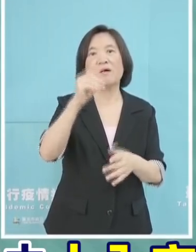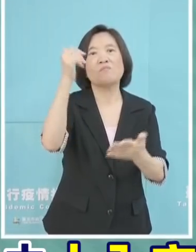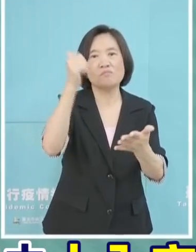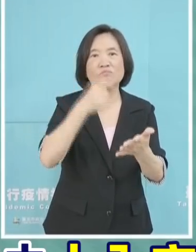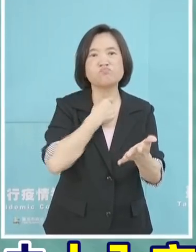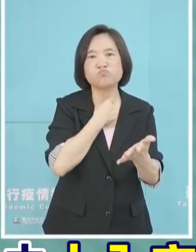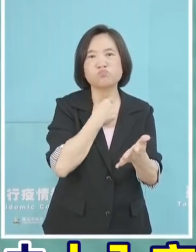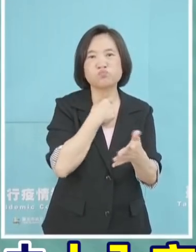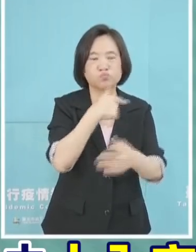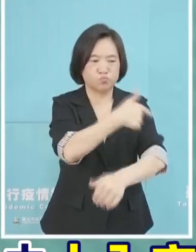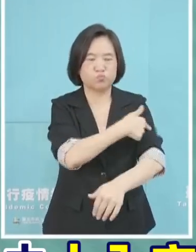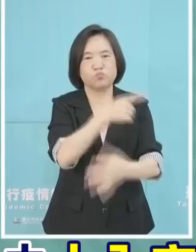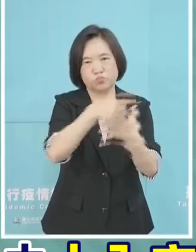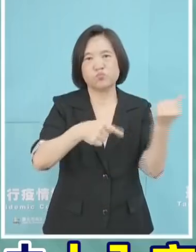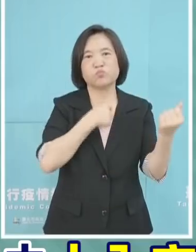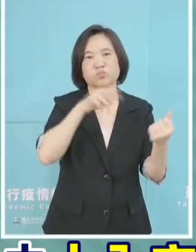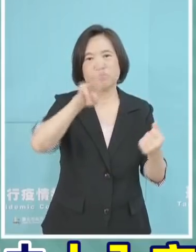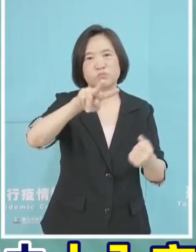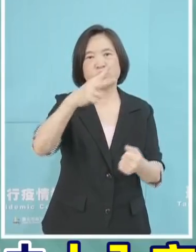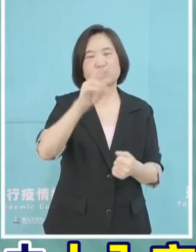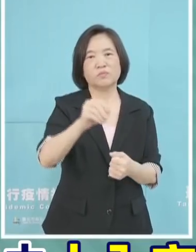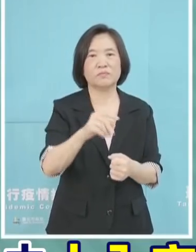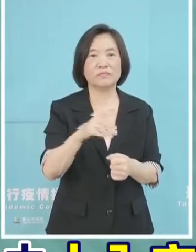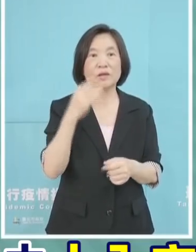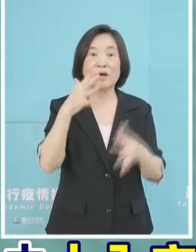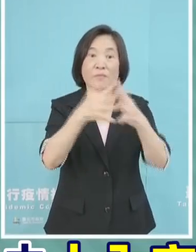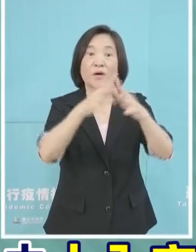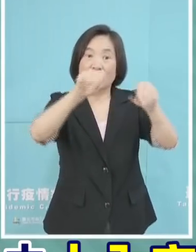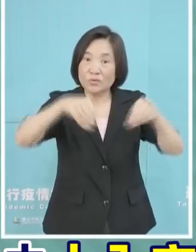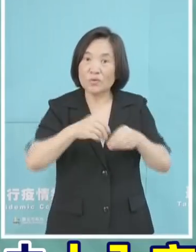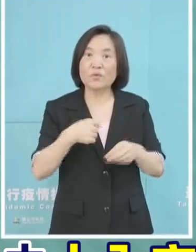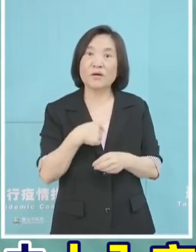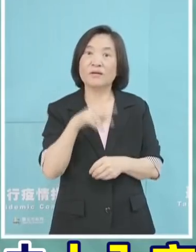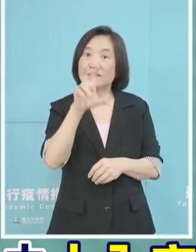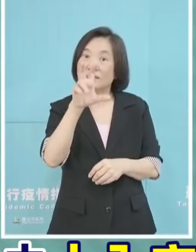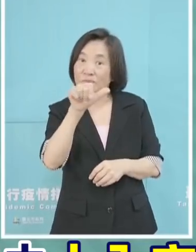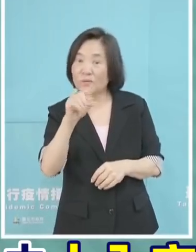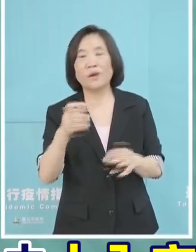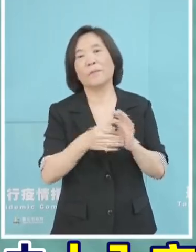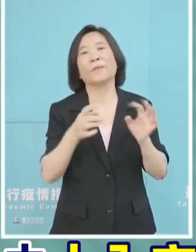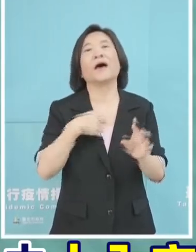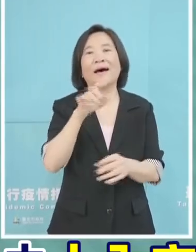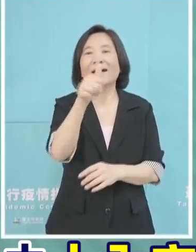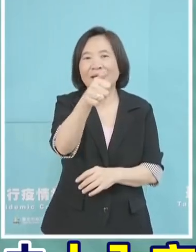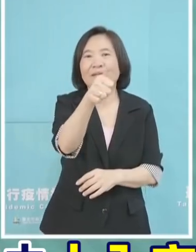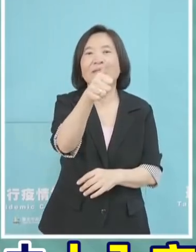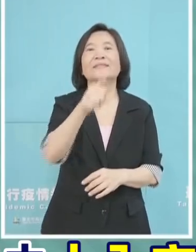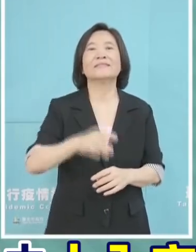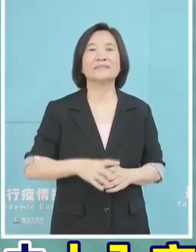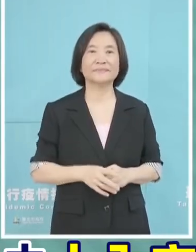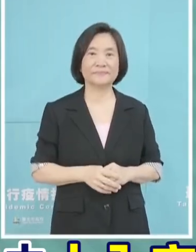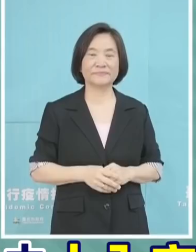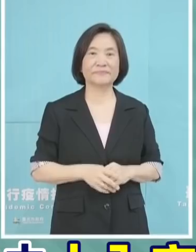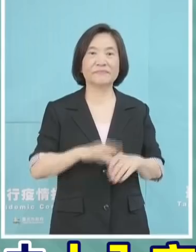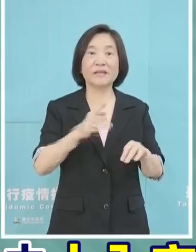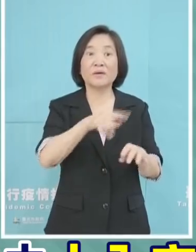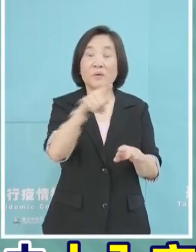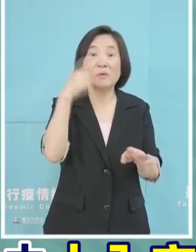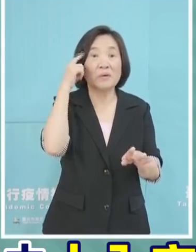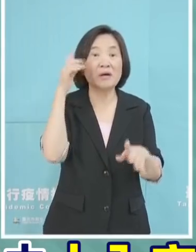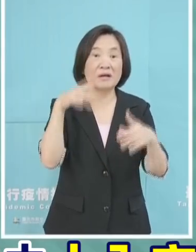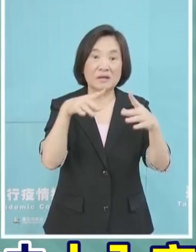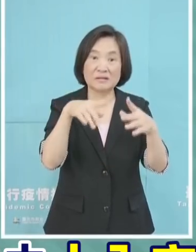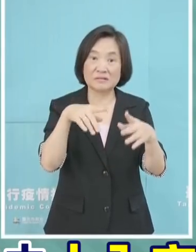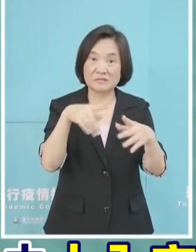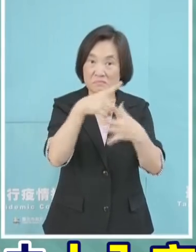这样，人家要送我们。我们都说谢谢，那但是这样的哦，也要考虑那个量够